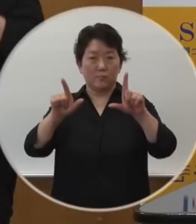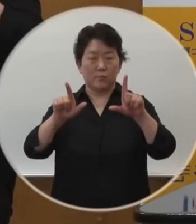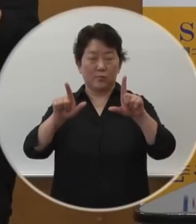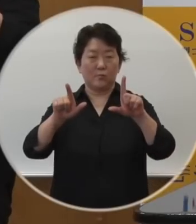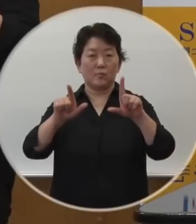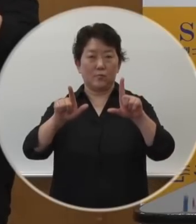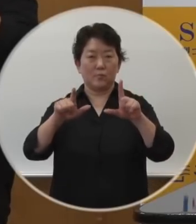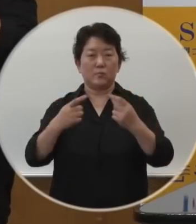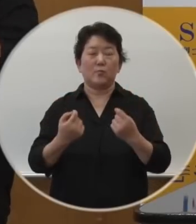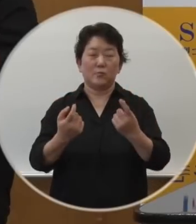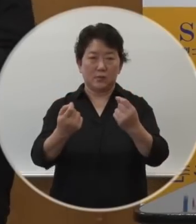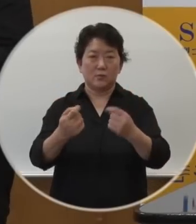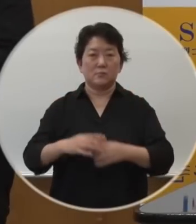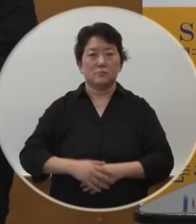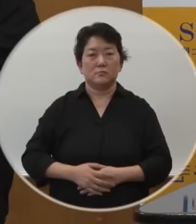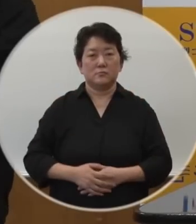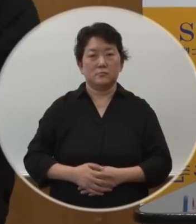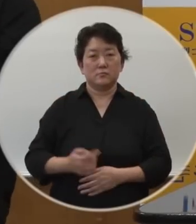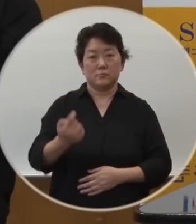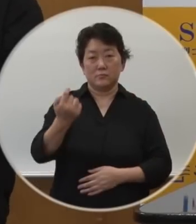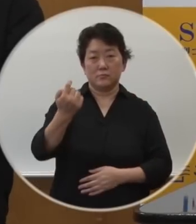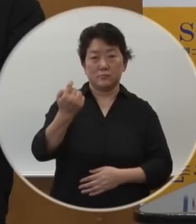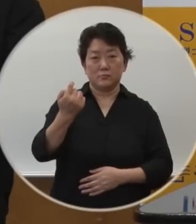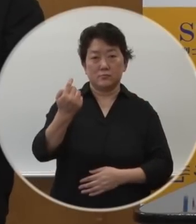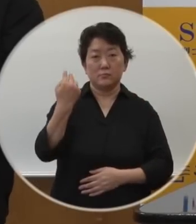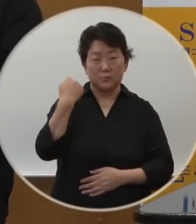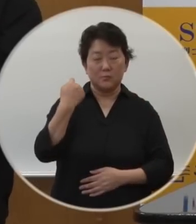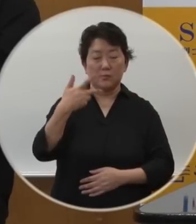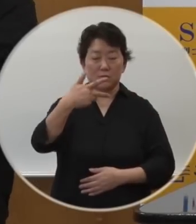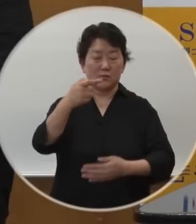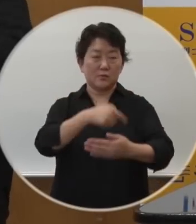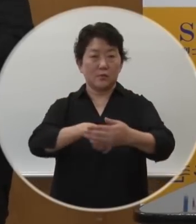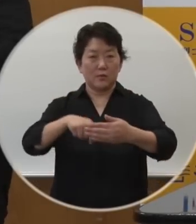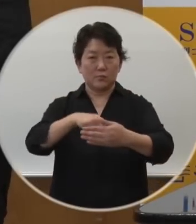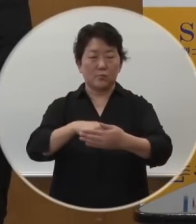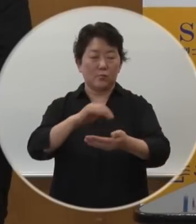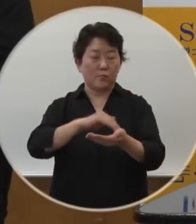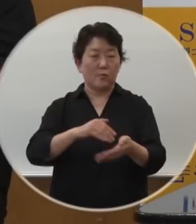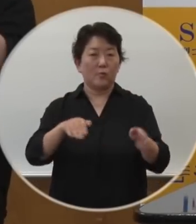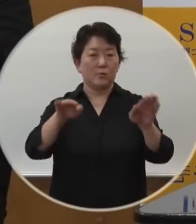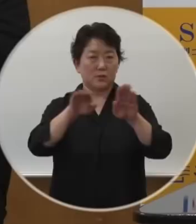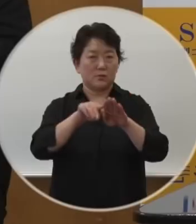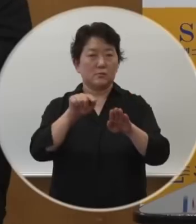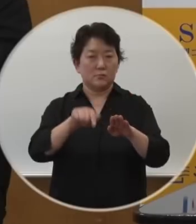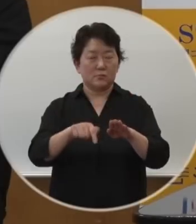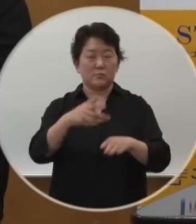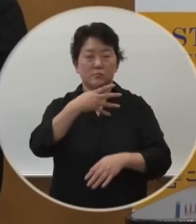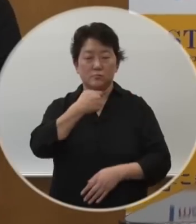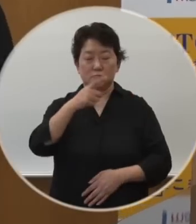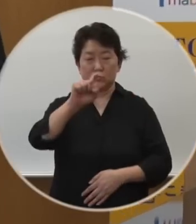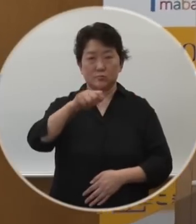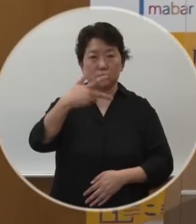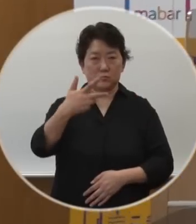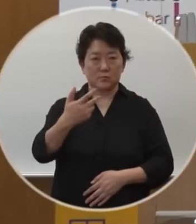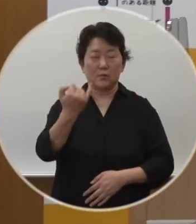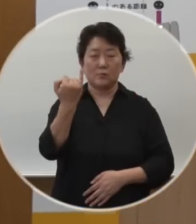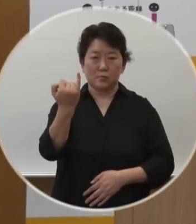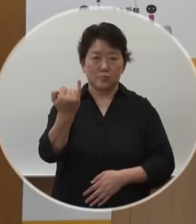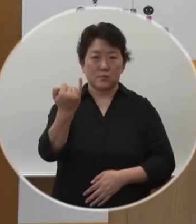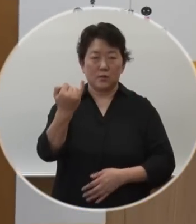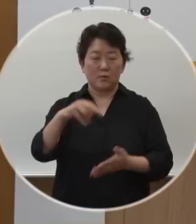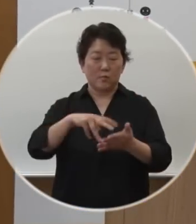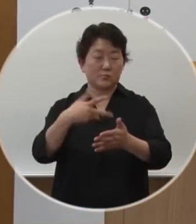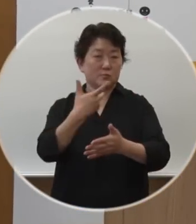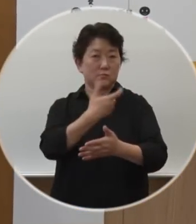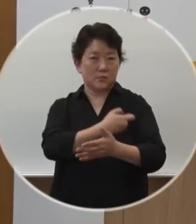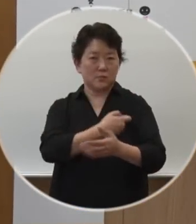ただきましたとおり、一昨日市内の医療機関におきまして、17歳の女性へのワク